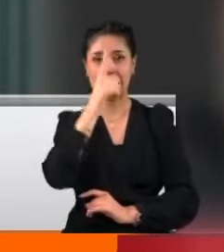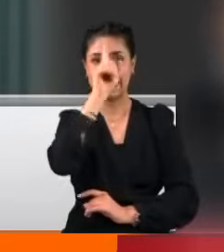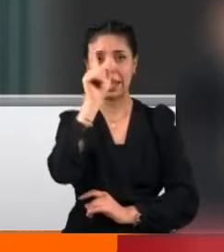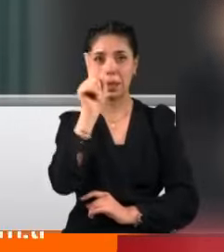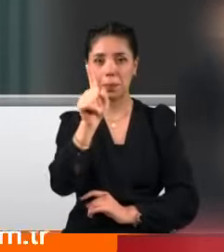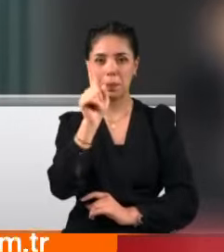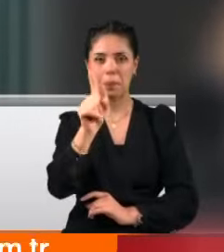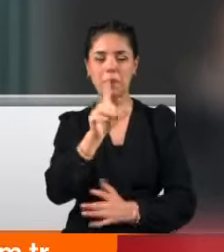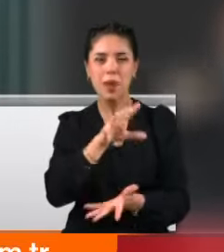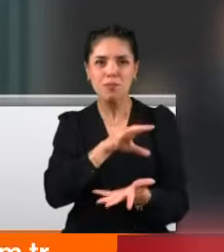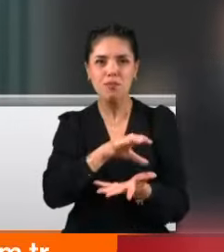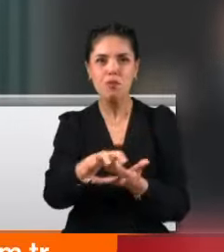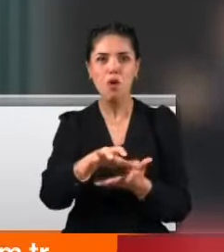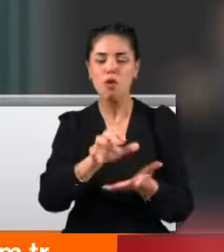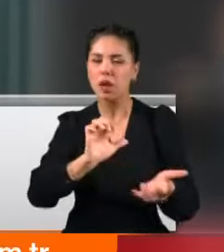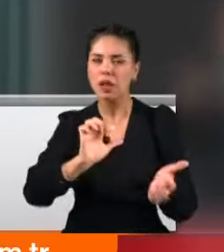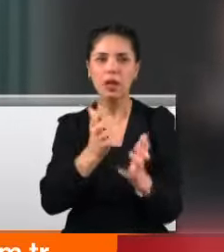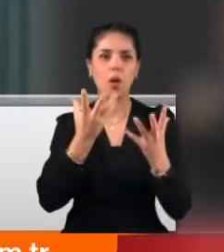bloğa